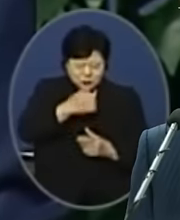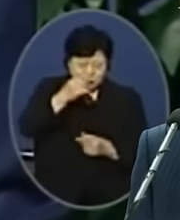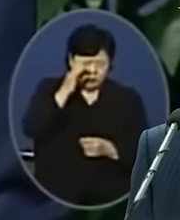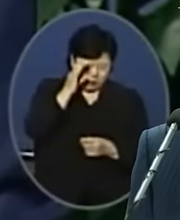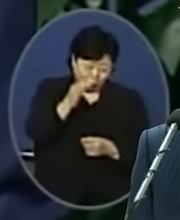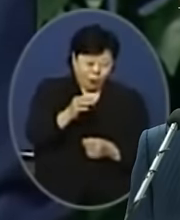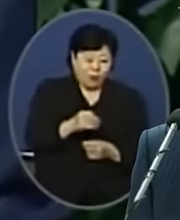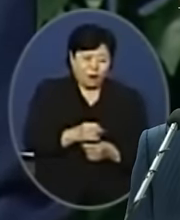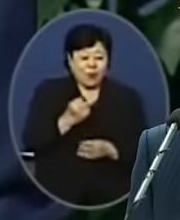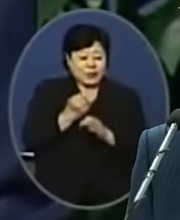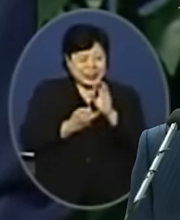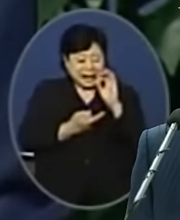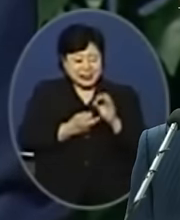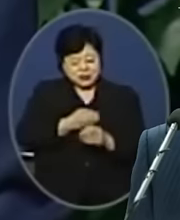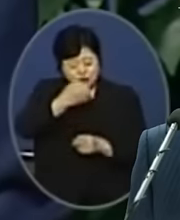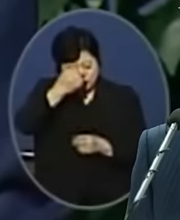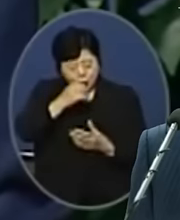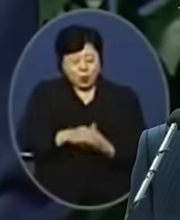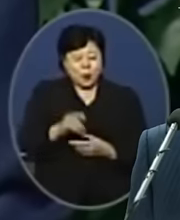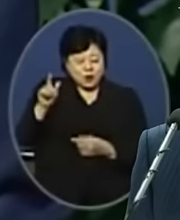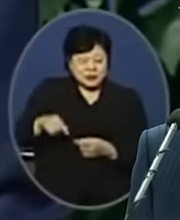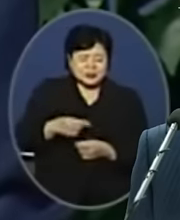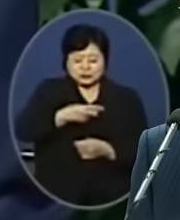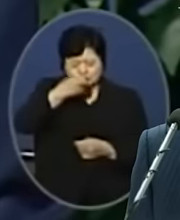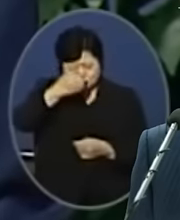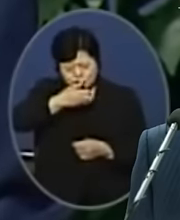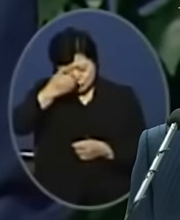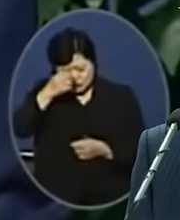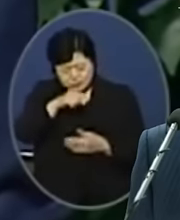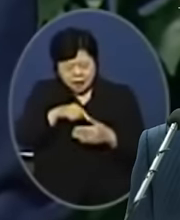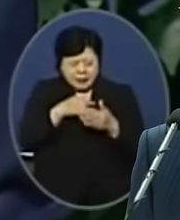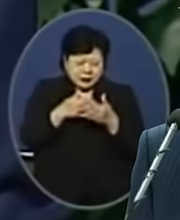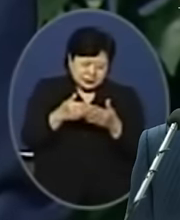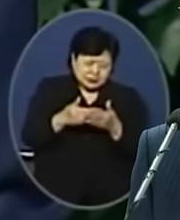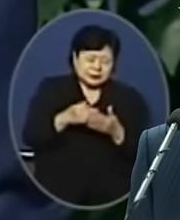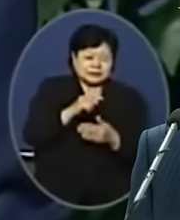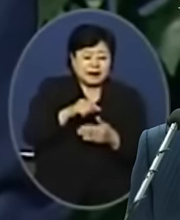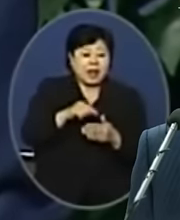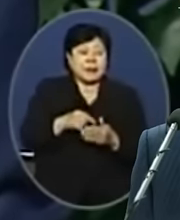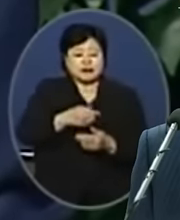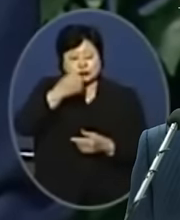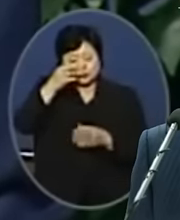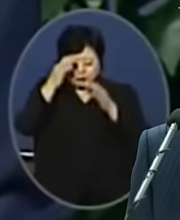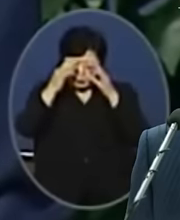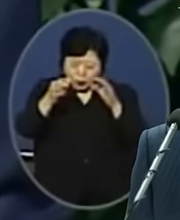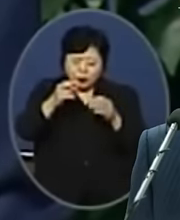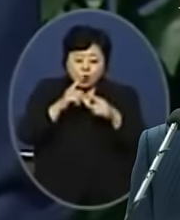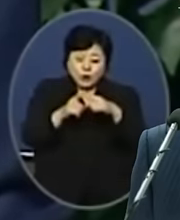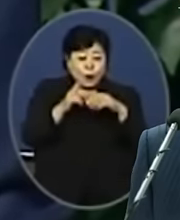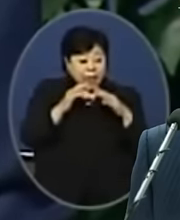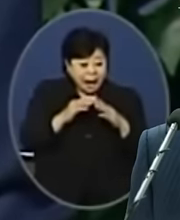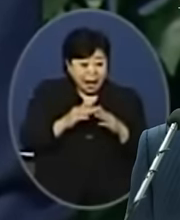보고 낮에도 그 꿈을 꾸고 저녁에도 그 꿈을 마음속에 보고 내 마음속에는 그